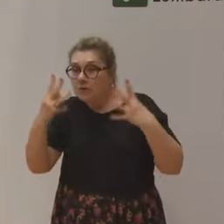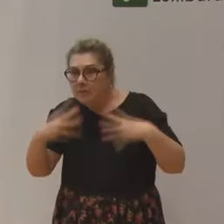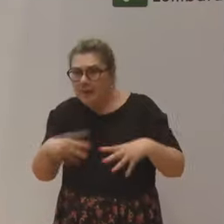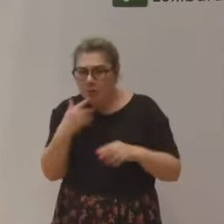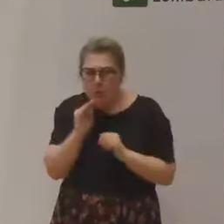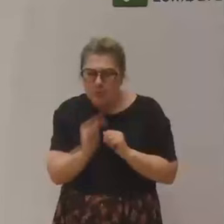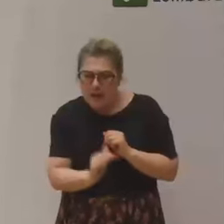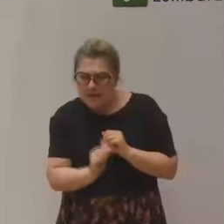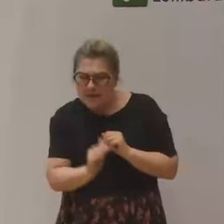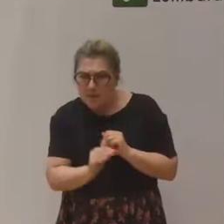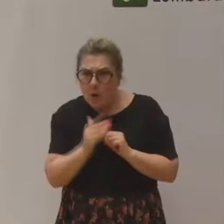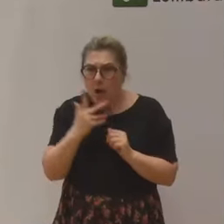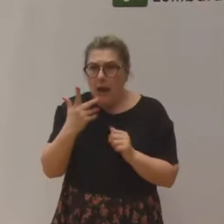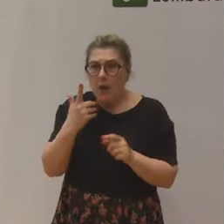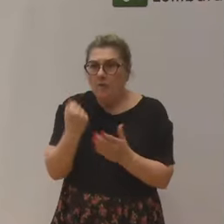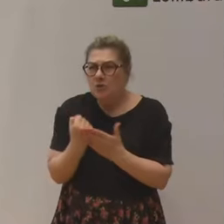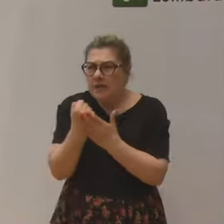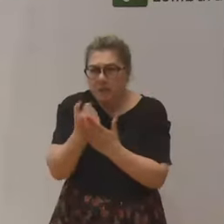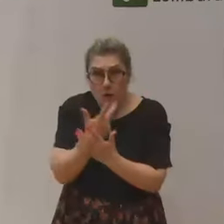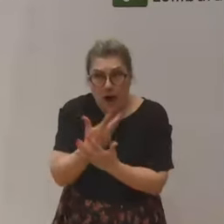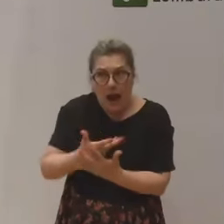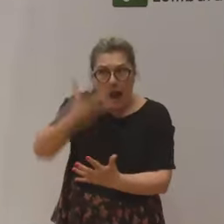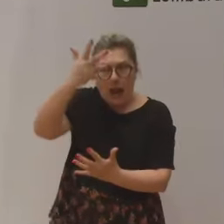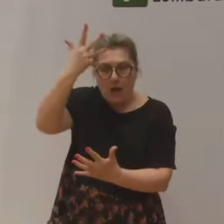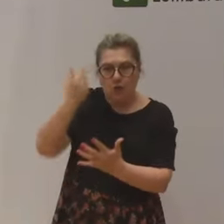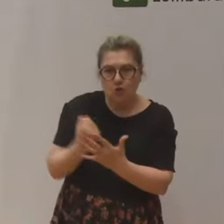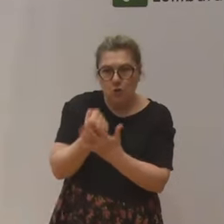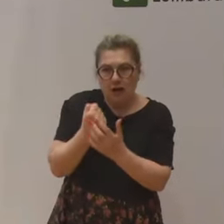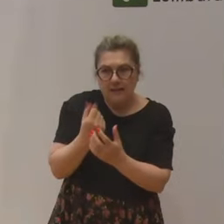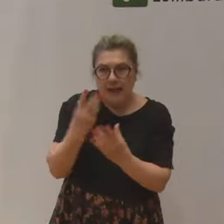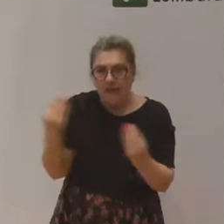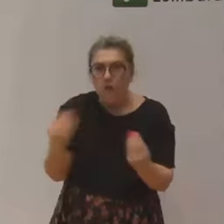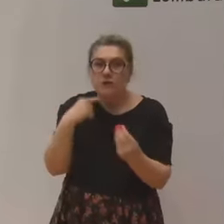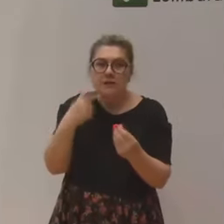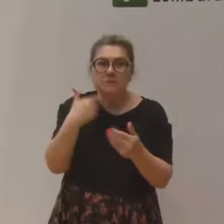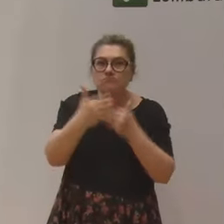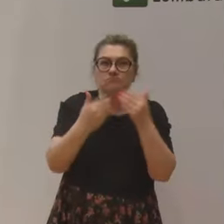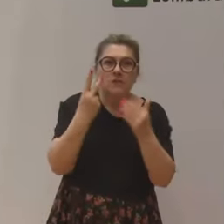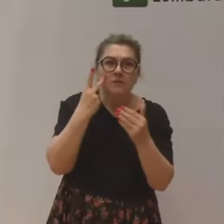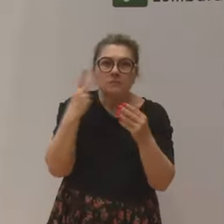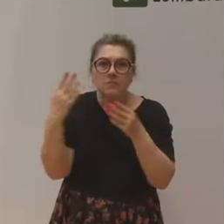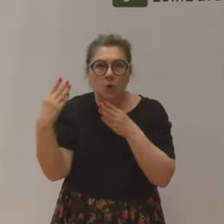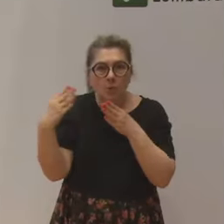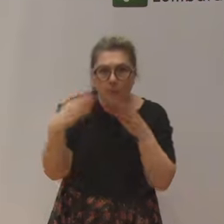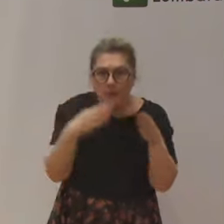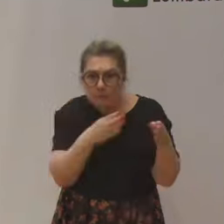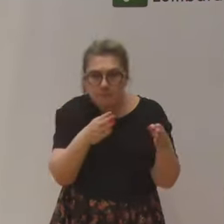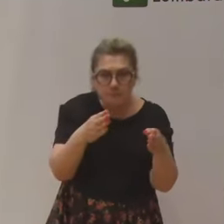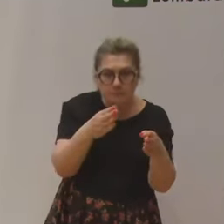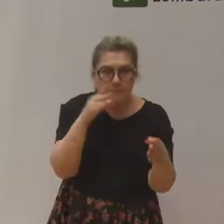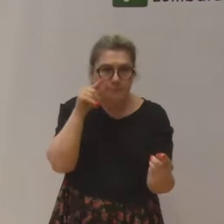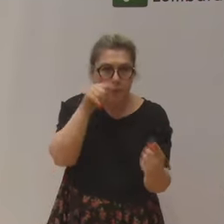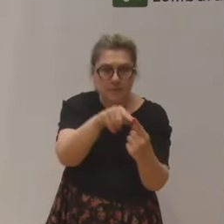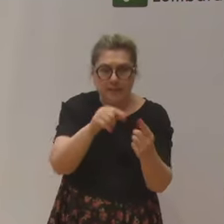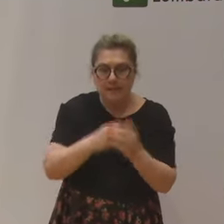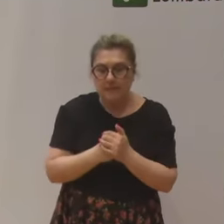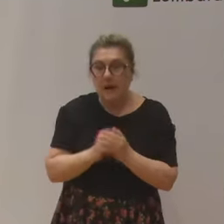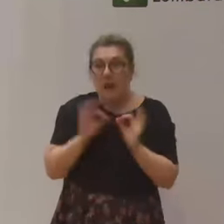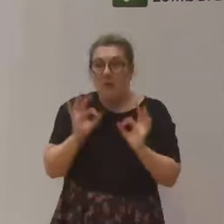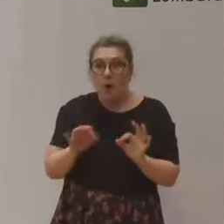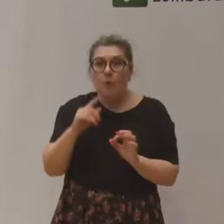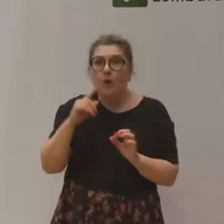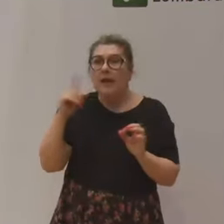bassissimo e altissimi bisogni di sostegno di andare progressivamente in questa prospettiva e fare in modo